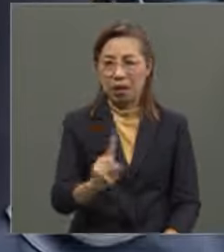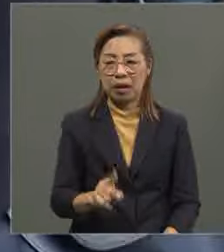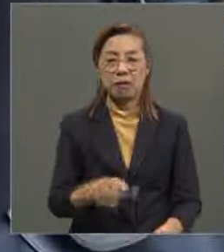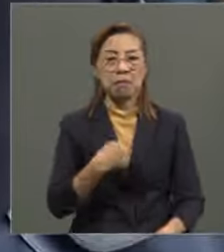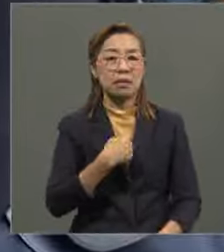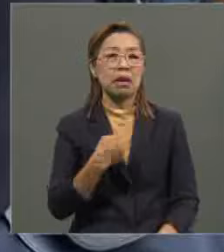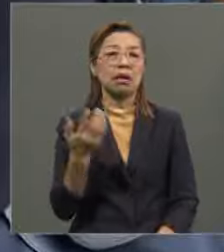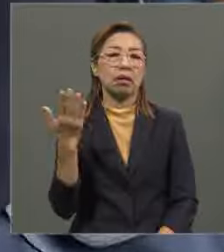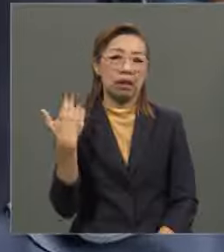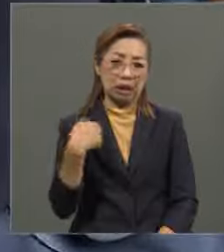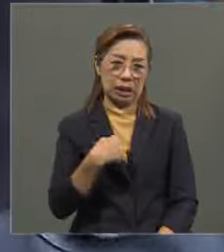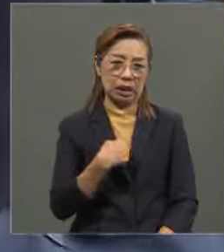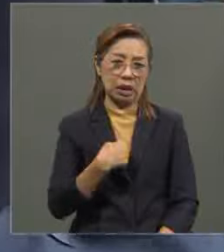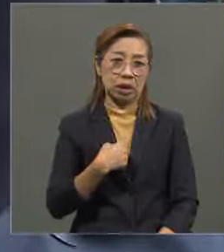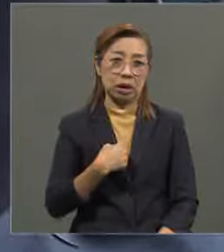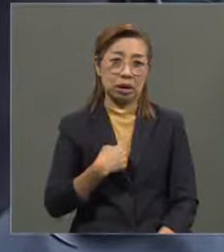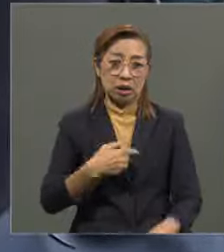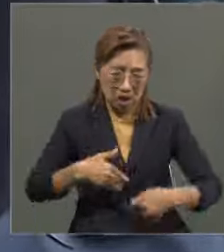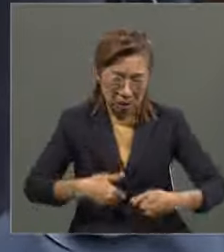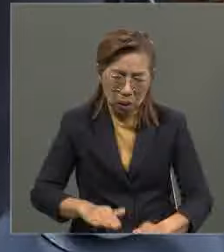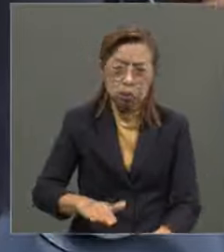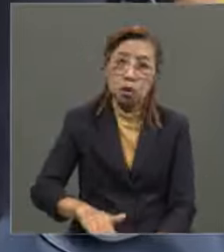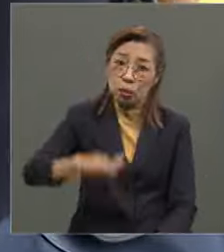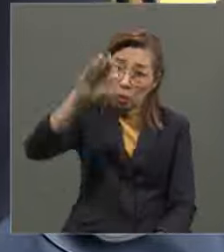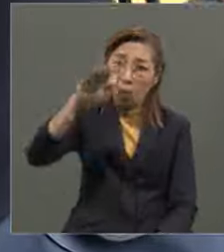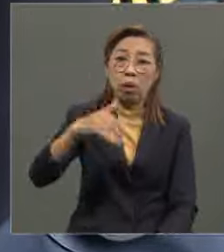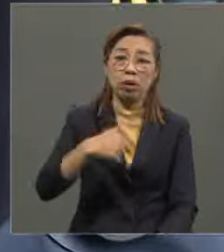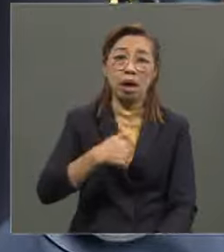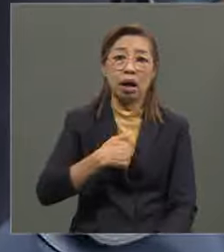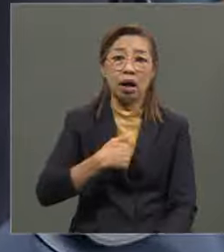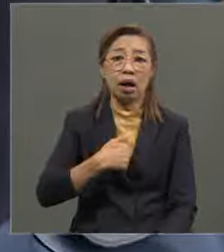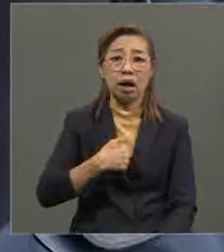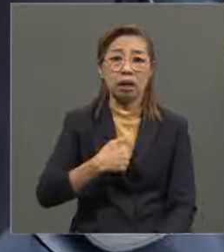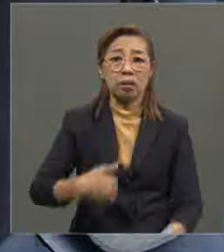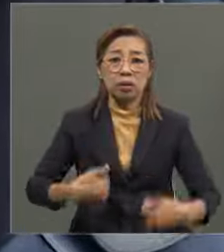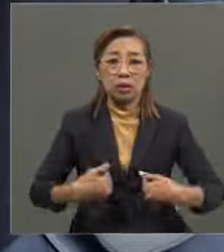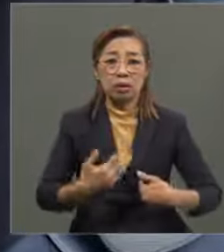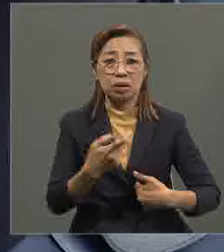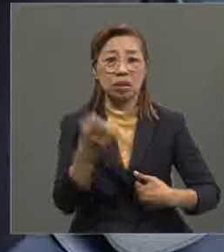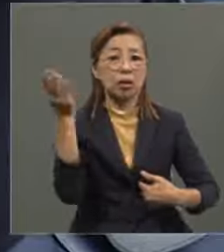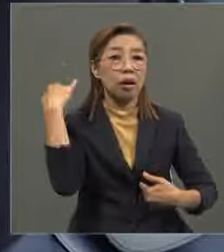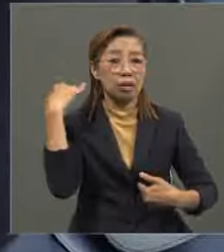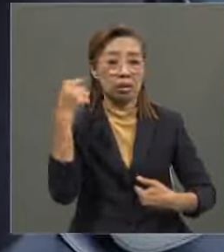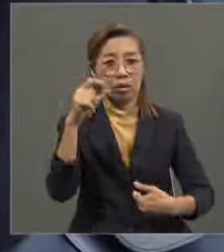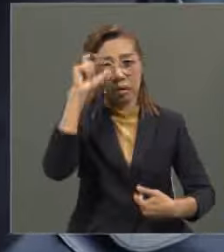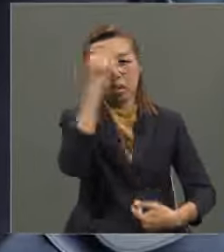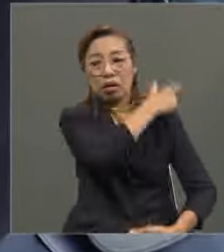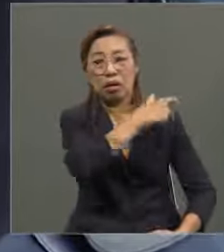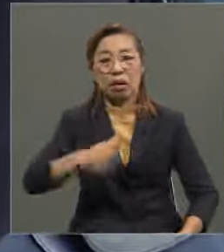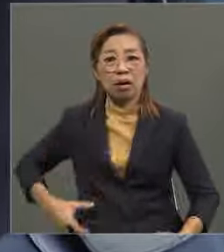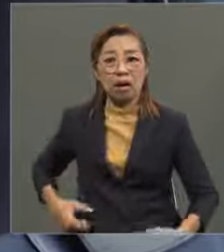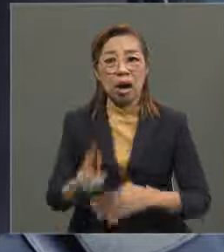เสียใจที่เกิดมาทั้งชีวิตไม่ได้ชมพระเจ้าอยู่หัวรัชกาลที่9พระ